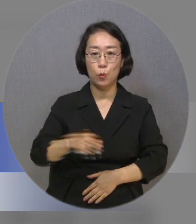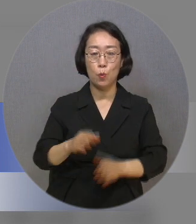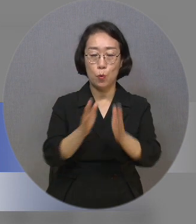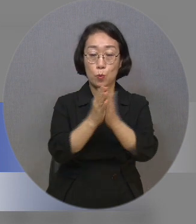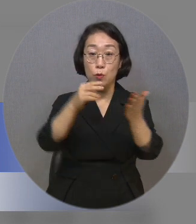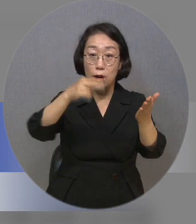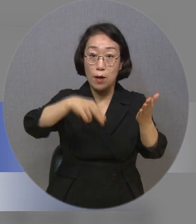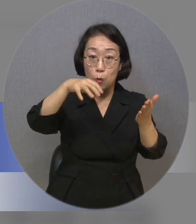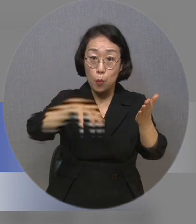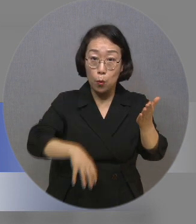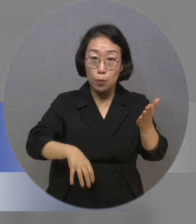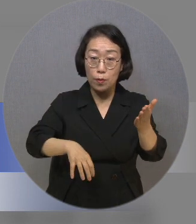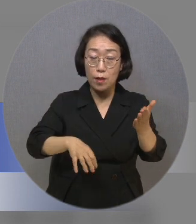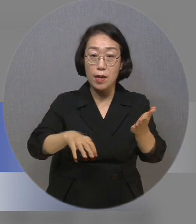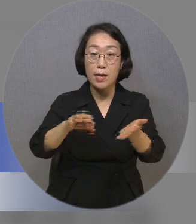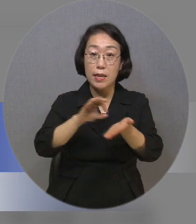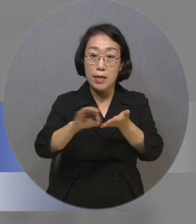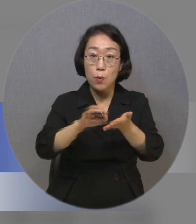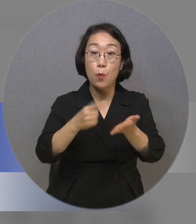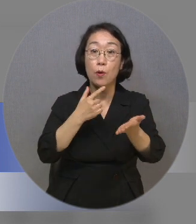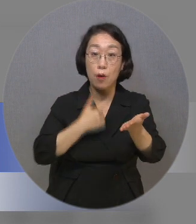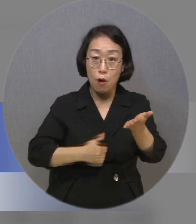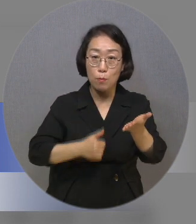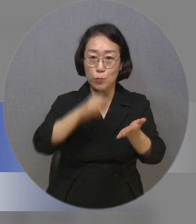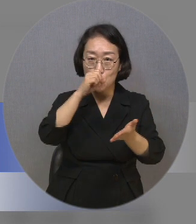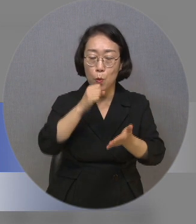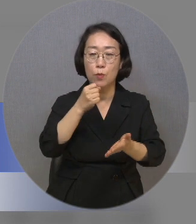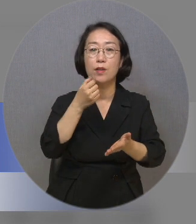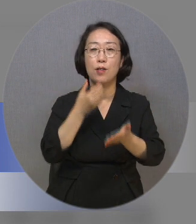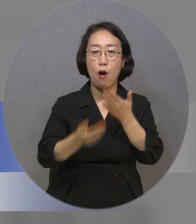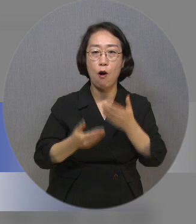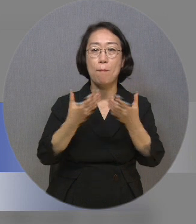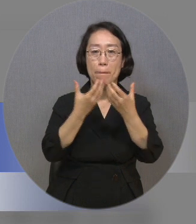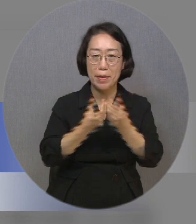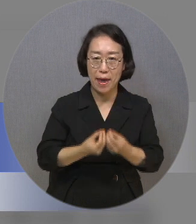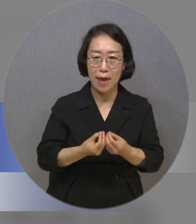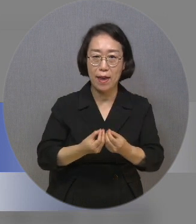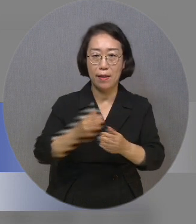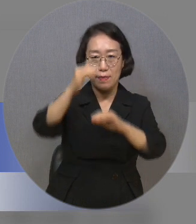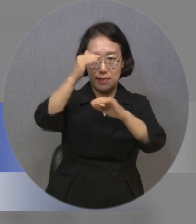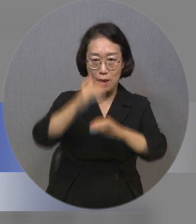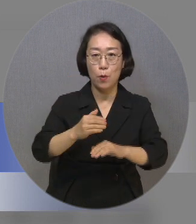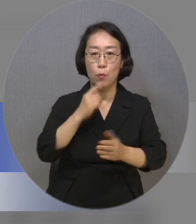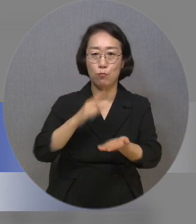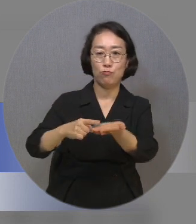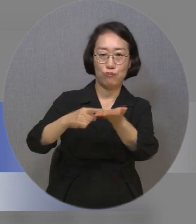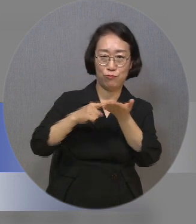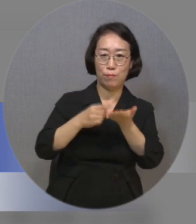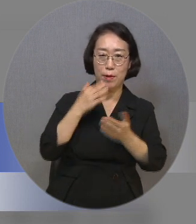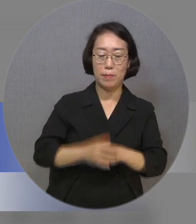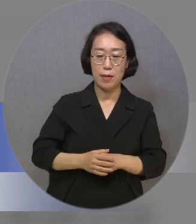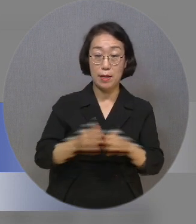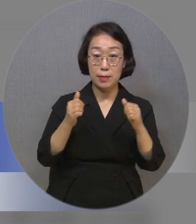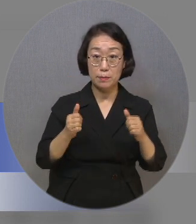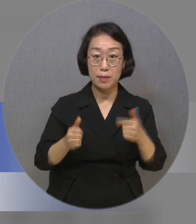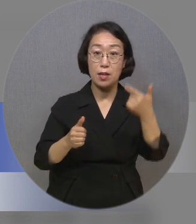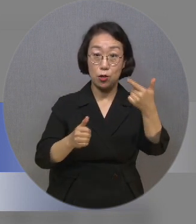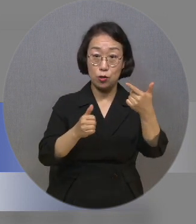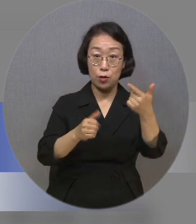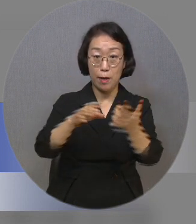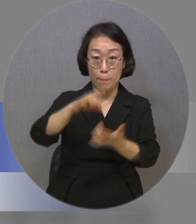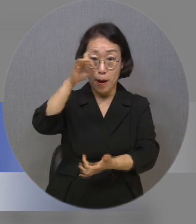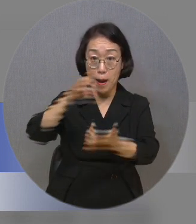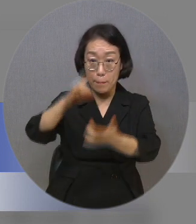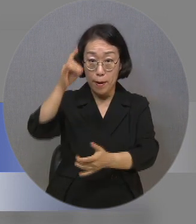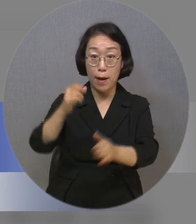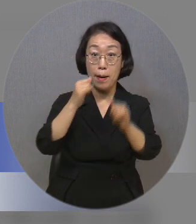도서관에서 운영한 장애인 서비스의 우수 사례입니다. 공모 전에 제출된 원고는 심사를 거쳐 총 6편의 최종